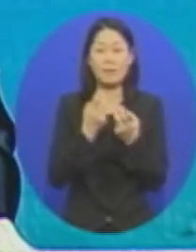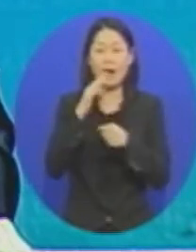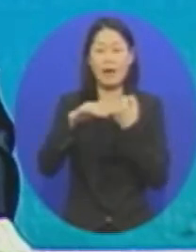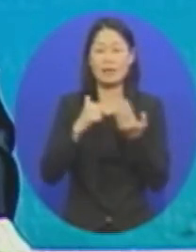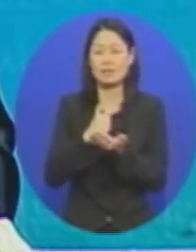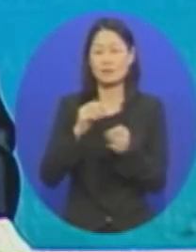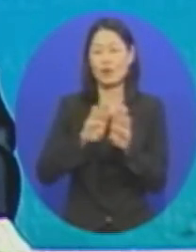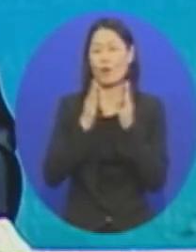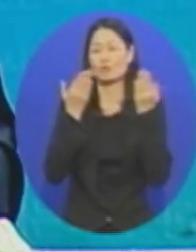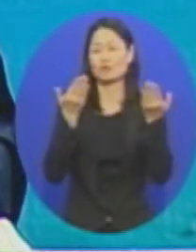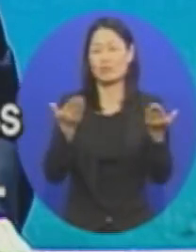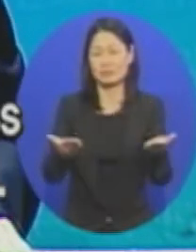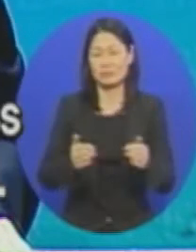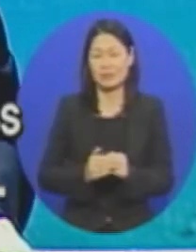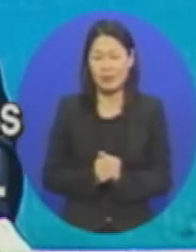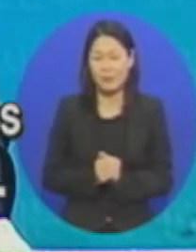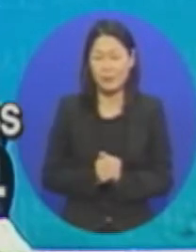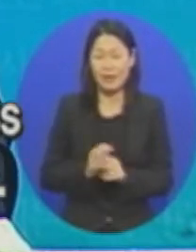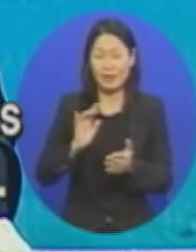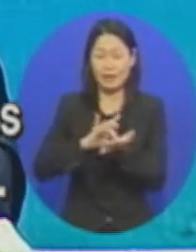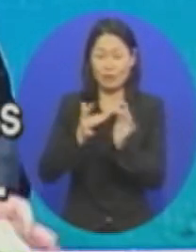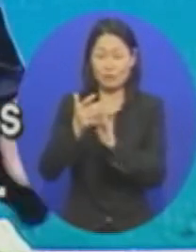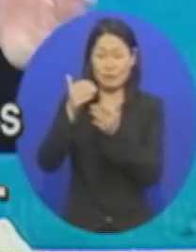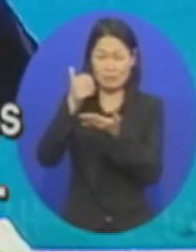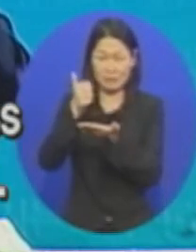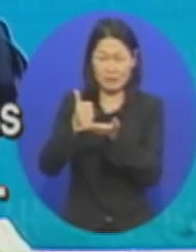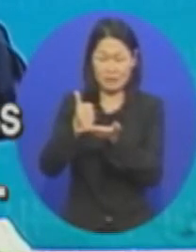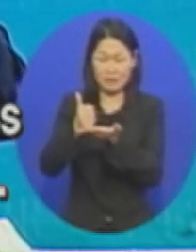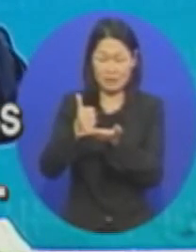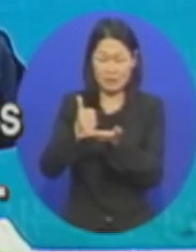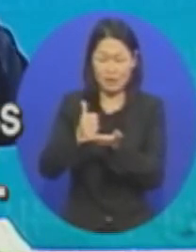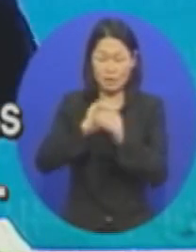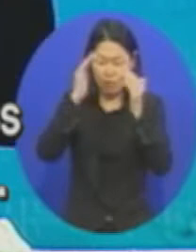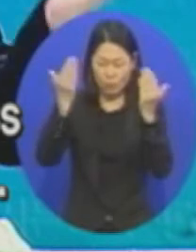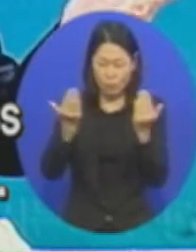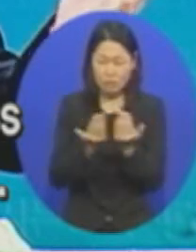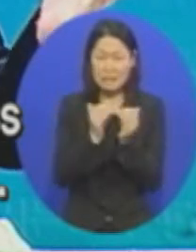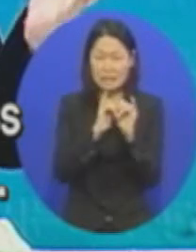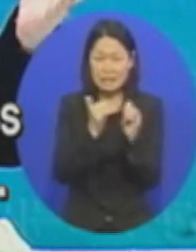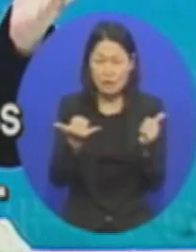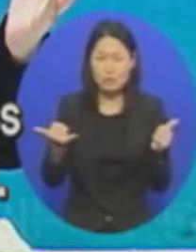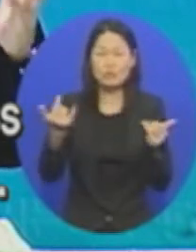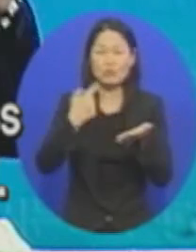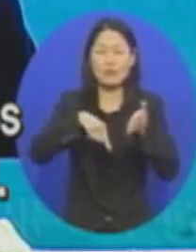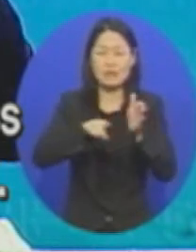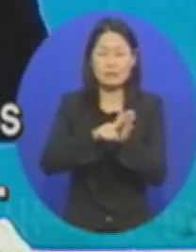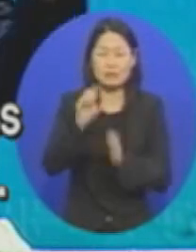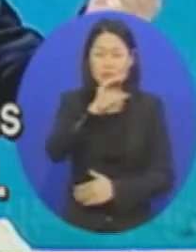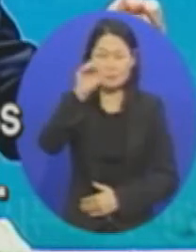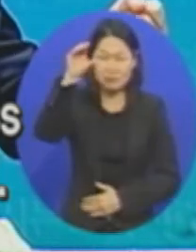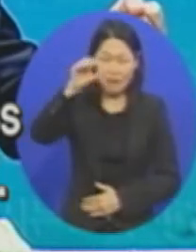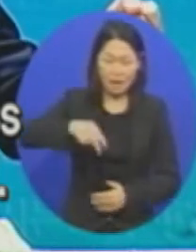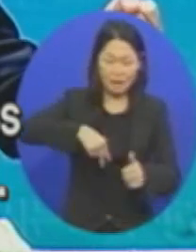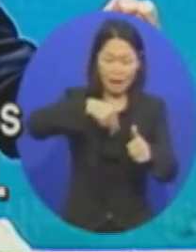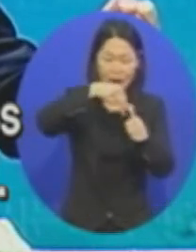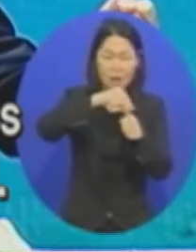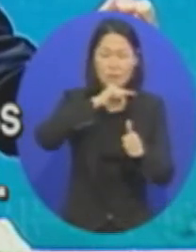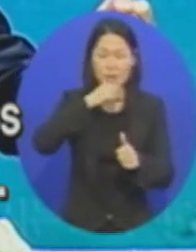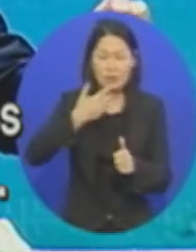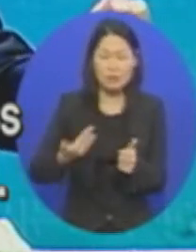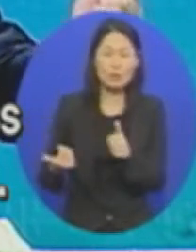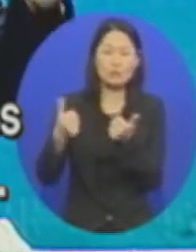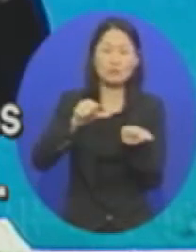거예요 예수님이 모든 인류를 위해서 십자가 달려 피 흘려 죽으시고